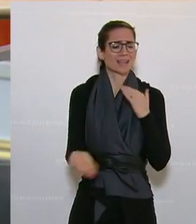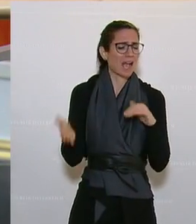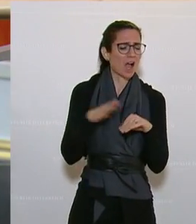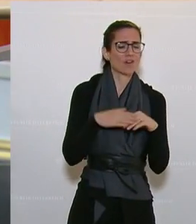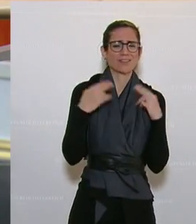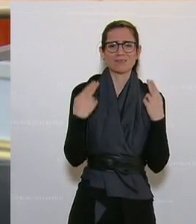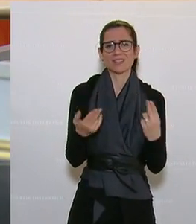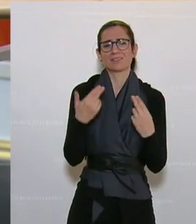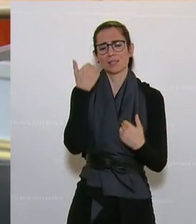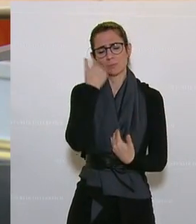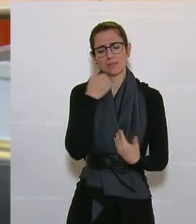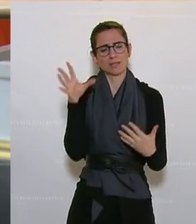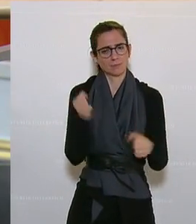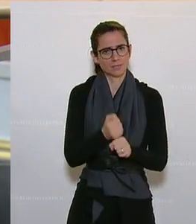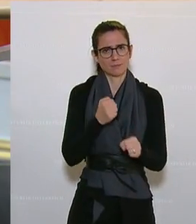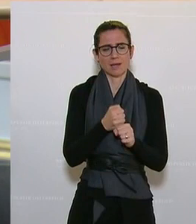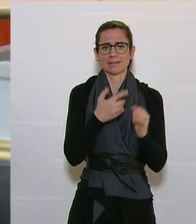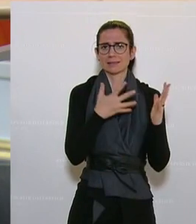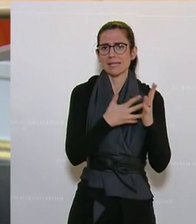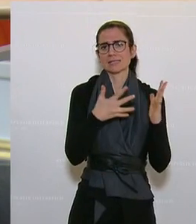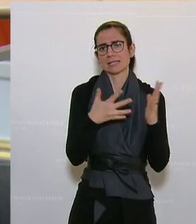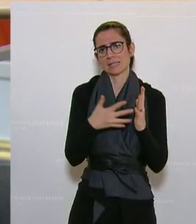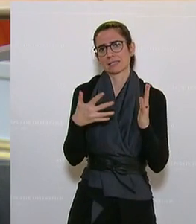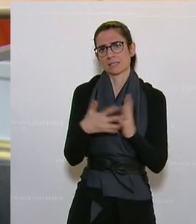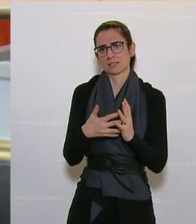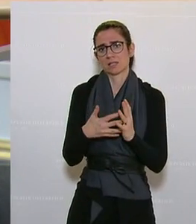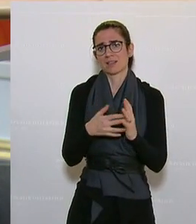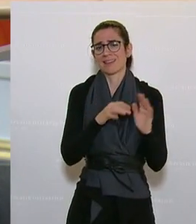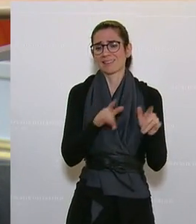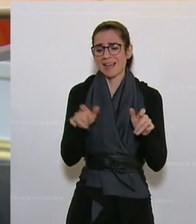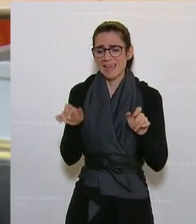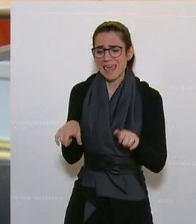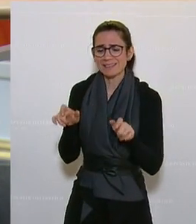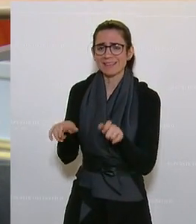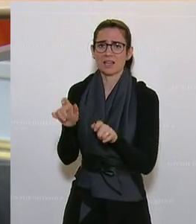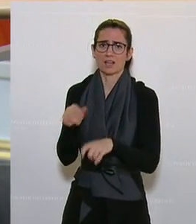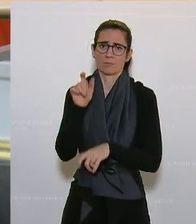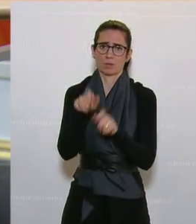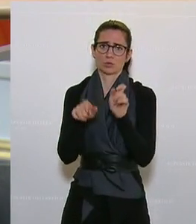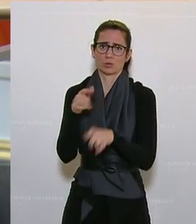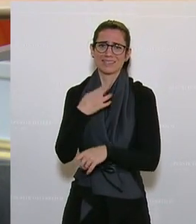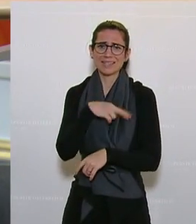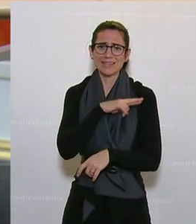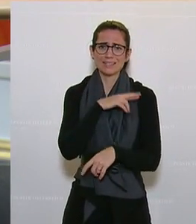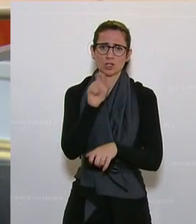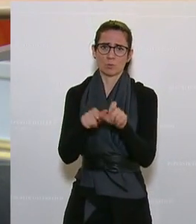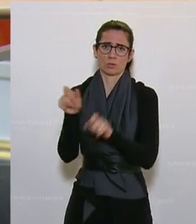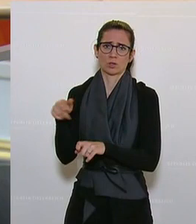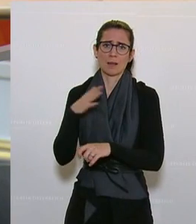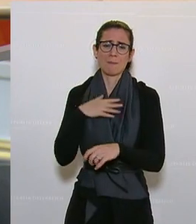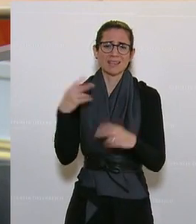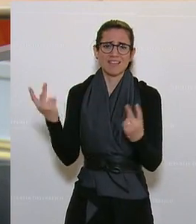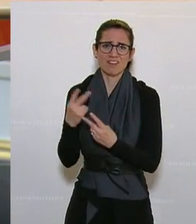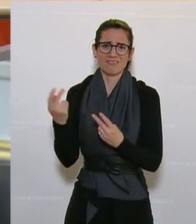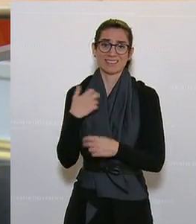lassen. Genau um die Risiken gegenüber den verletzlichen und vor allem älteren Personengruppen und unseren nächsten Verwandten